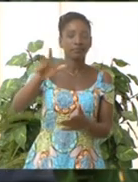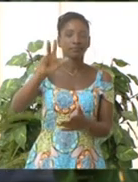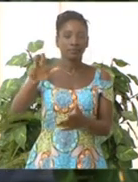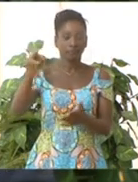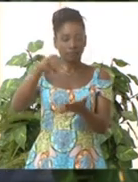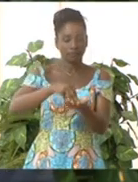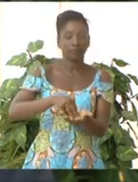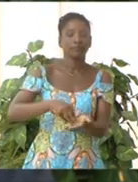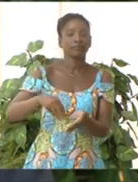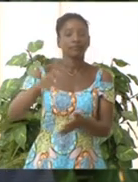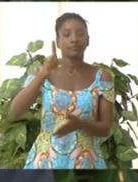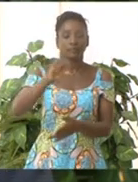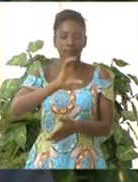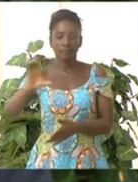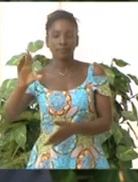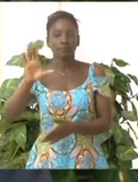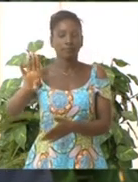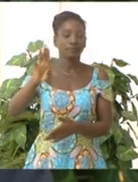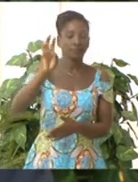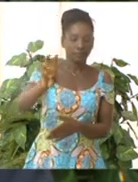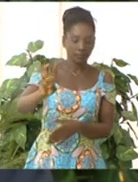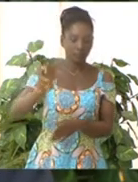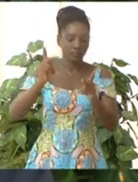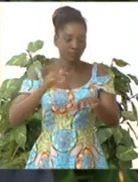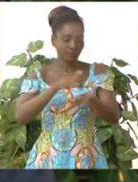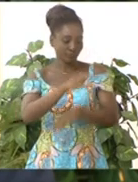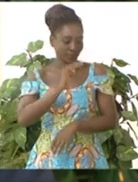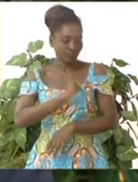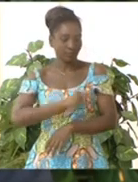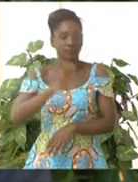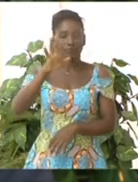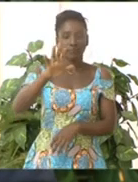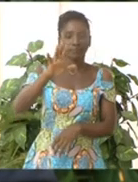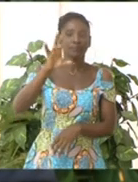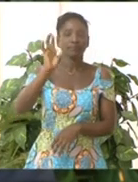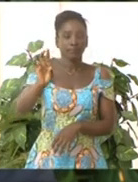personnel d'astreinte cinquante sept votants